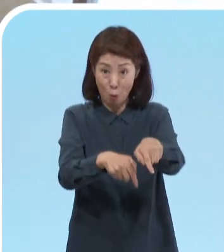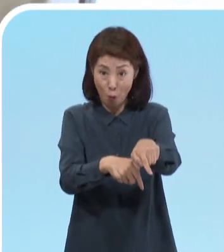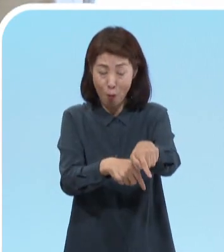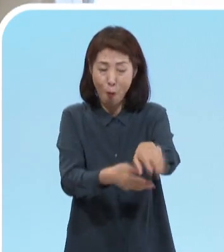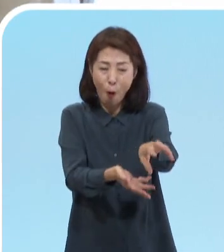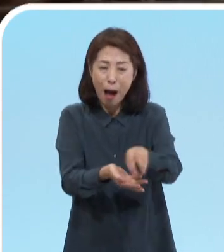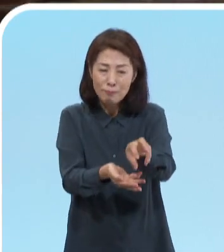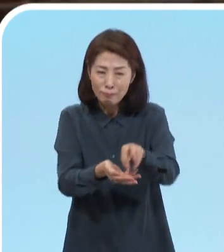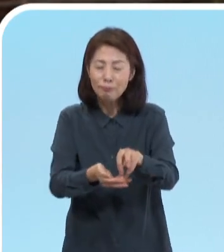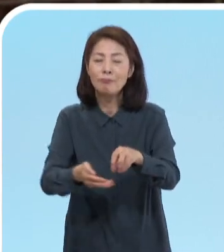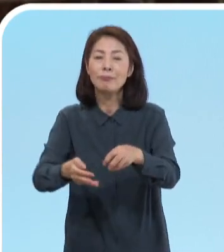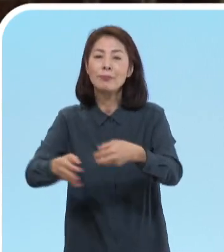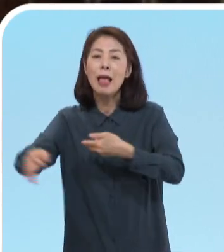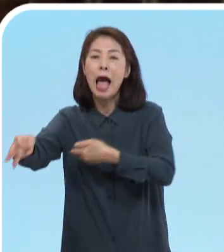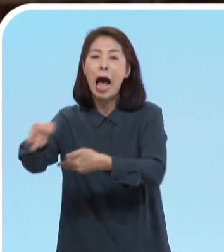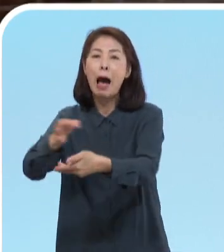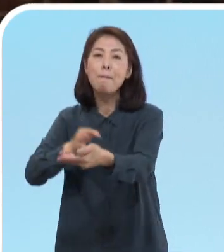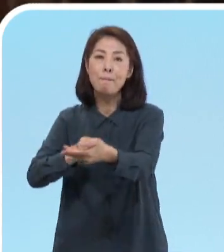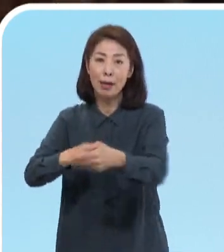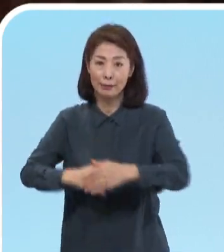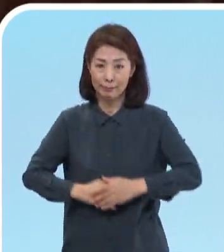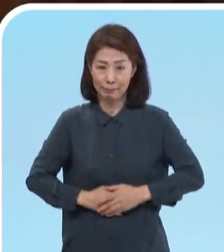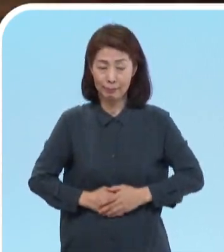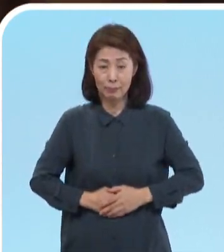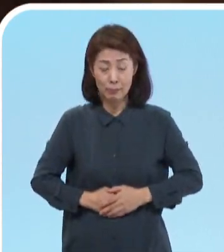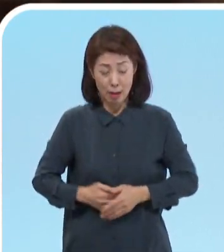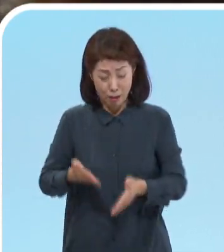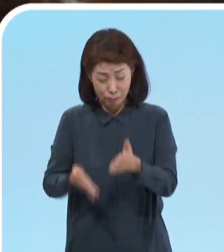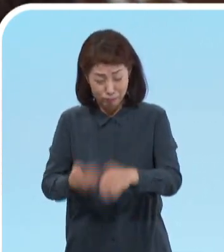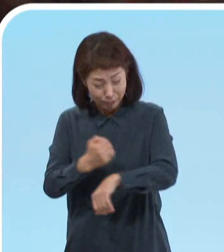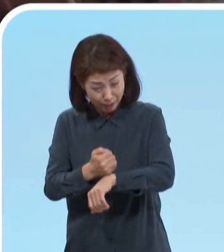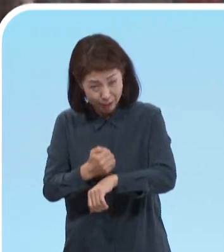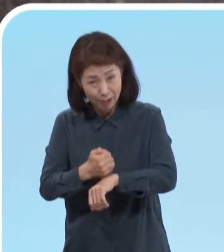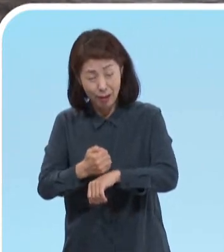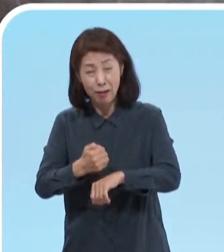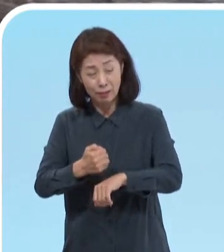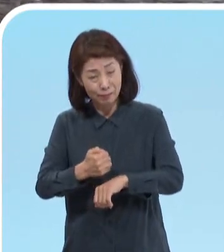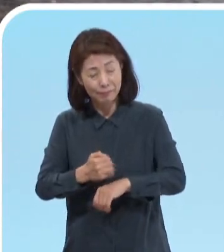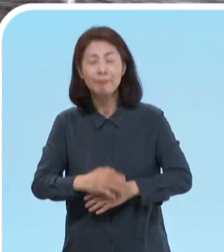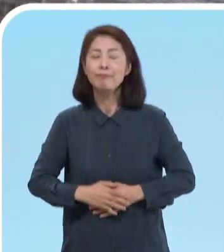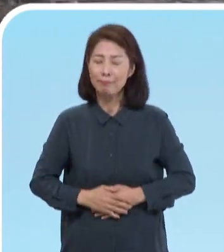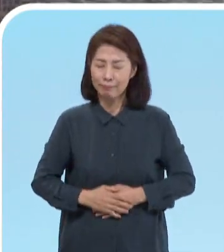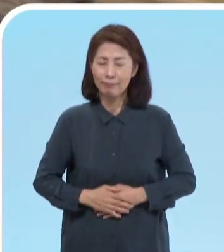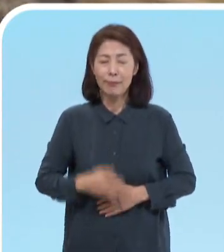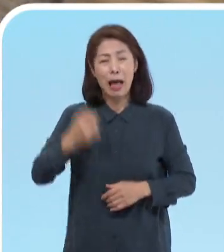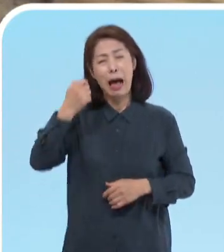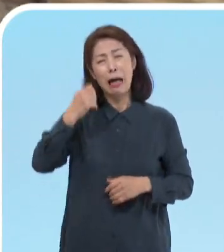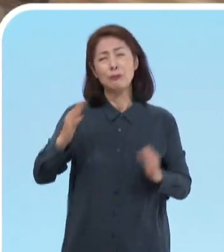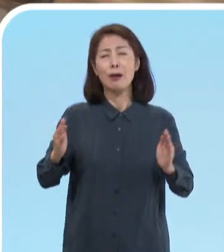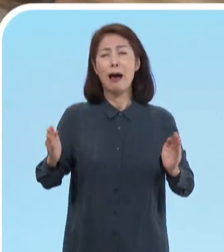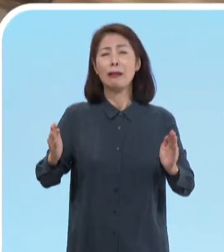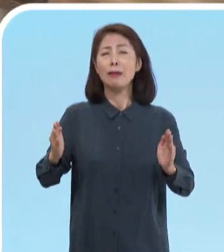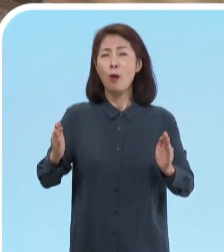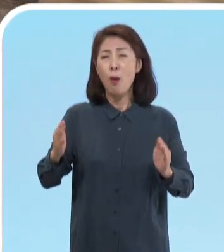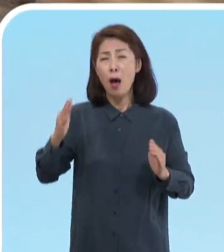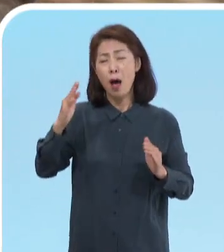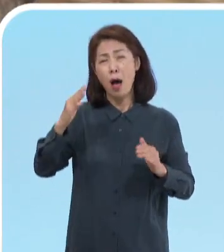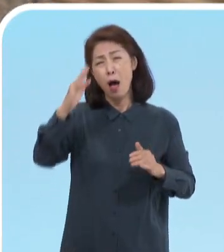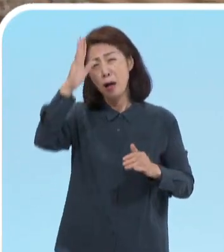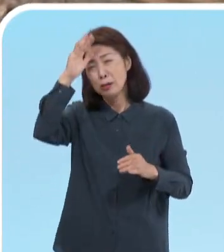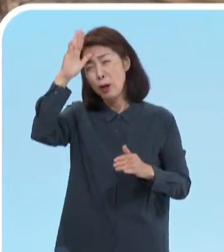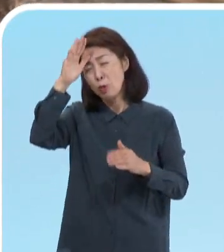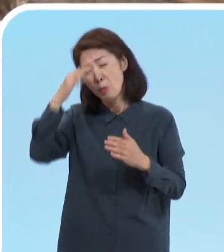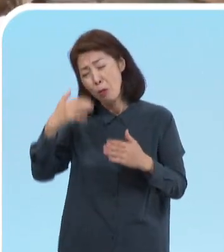卵を集めて販売もしているんです。作業大変じゃないですか？ 暑い時とかはすぐ